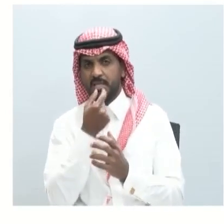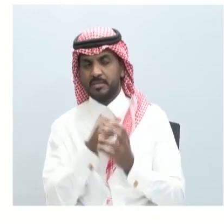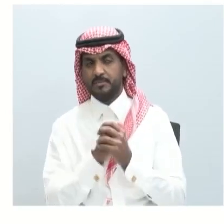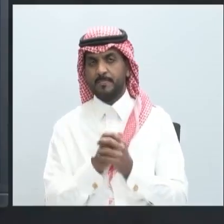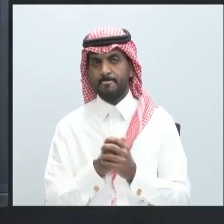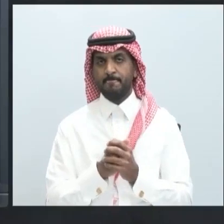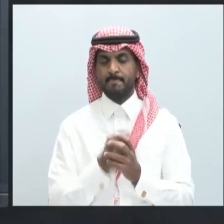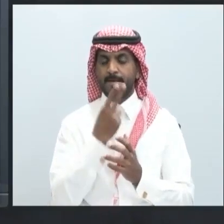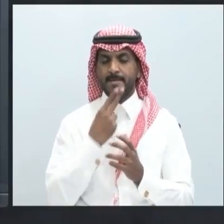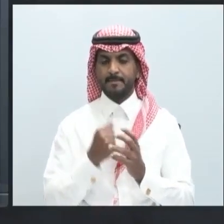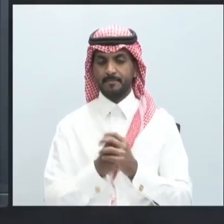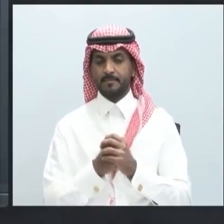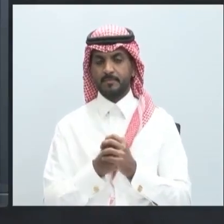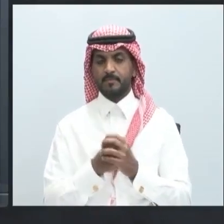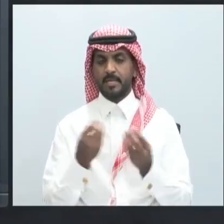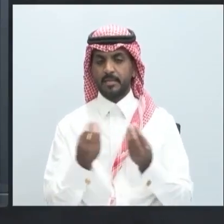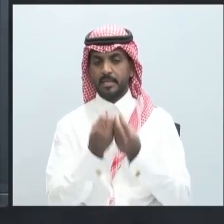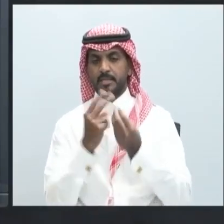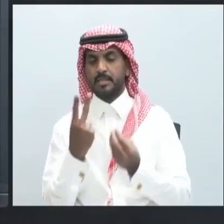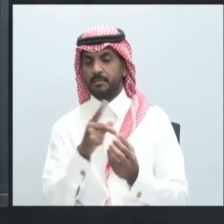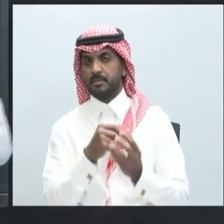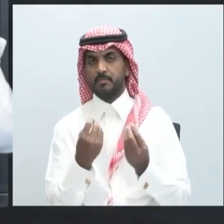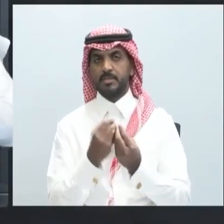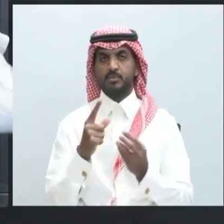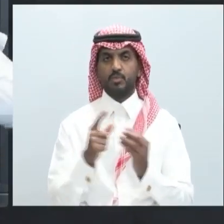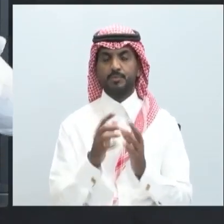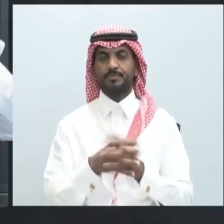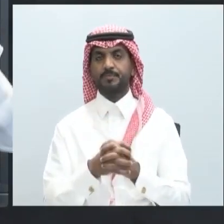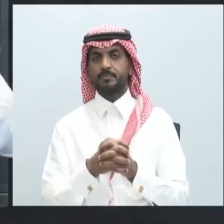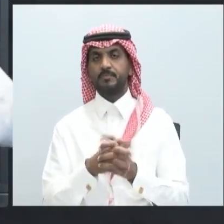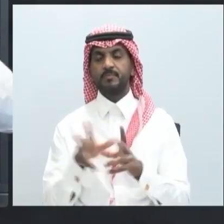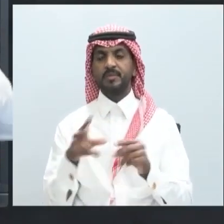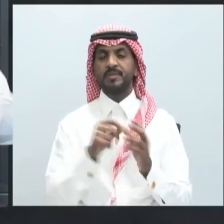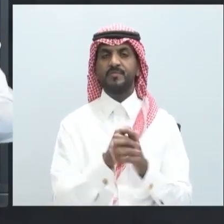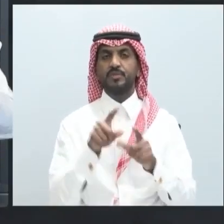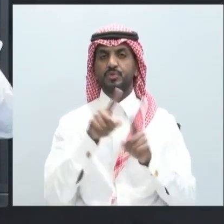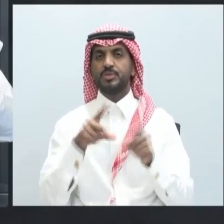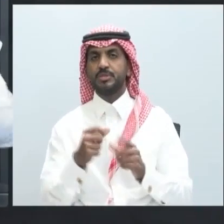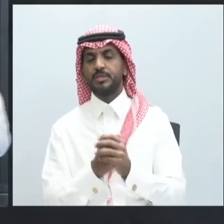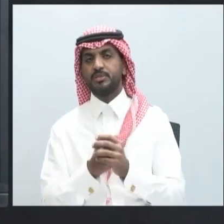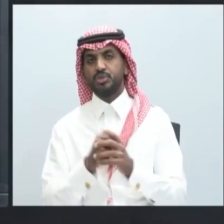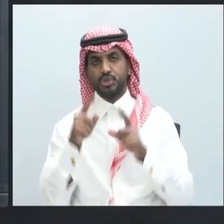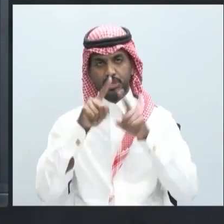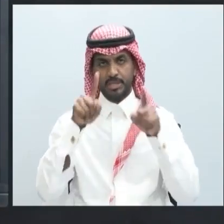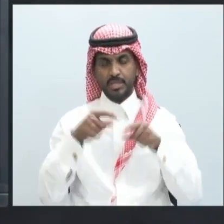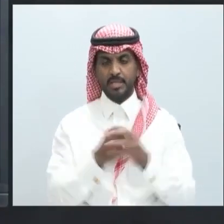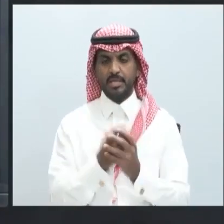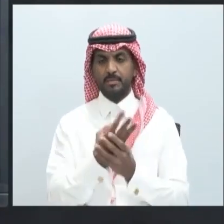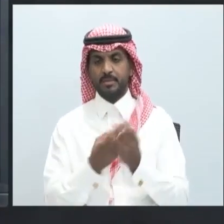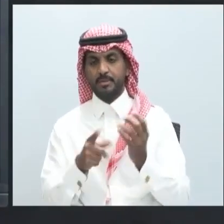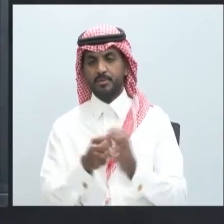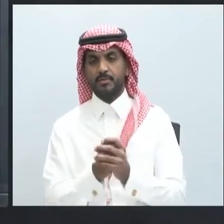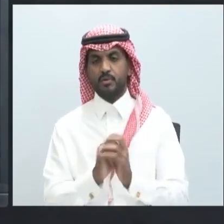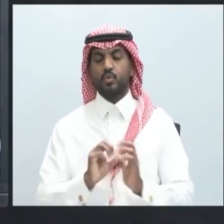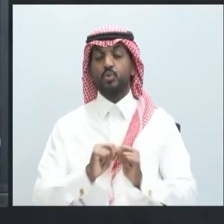ولكن نقيه وعندما يلتقي تي كابيتال مع تي سمول سوف تظهر نفس الطرز الجينيه والشكليه للابناء هذا